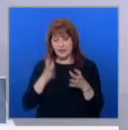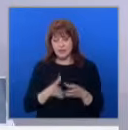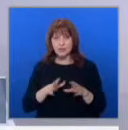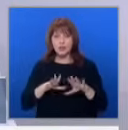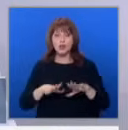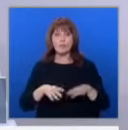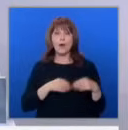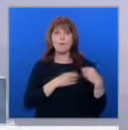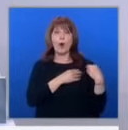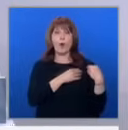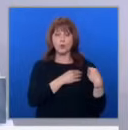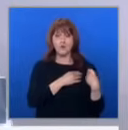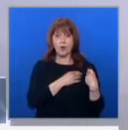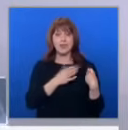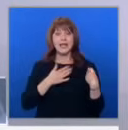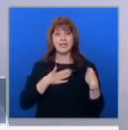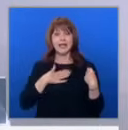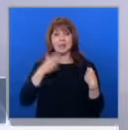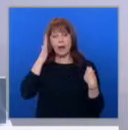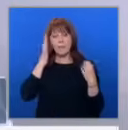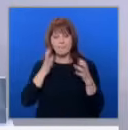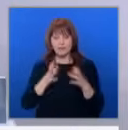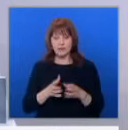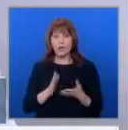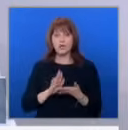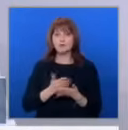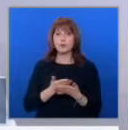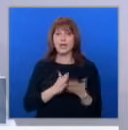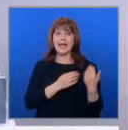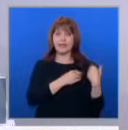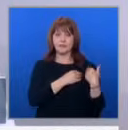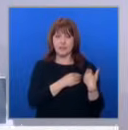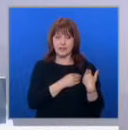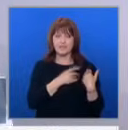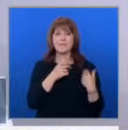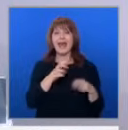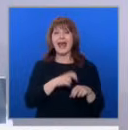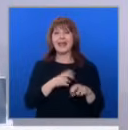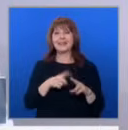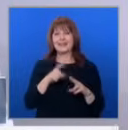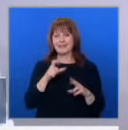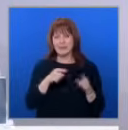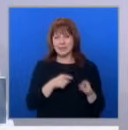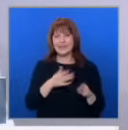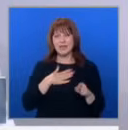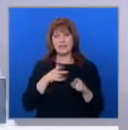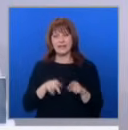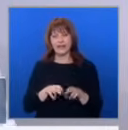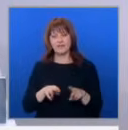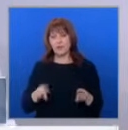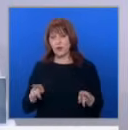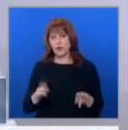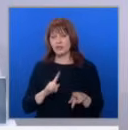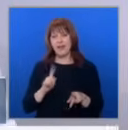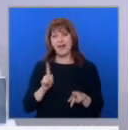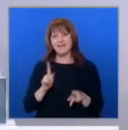поеме отговорността за това да има правителство на споделената отговорност. Нито колегите от ДПС, нито колегите от Има такъв народ са изразили ясна